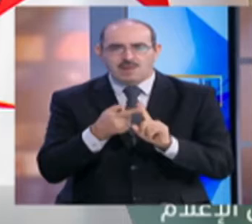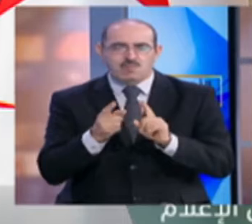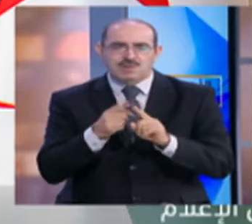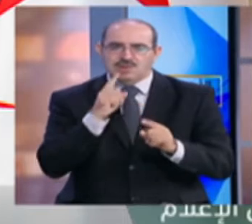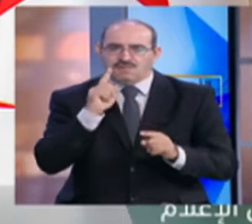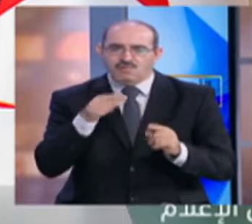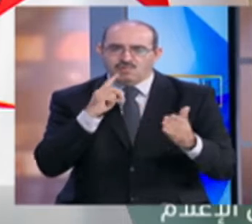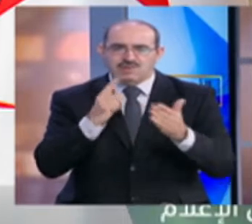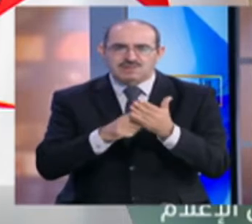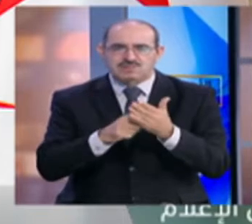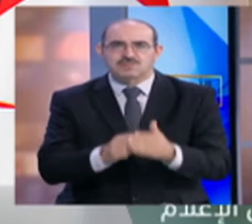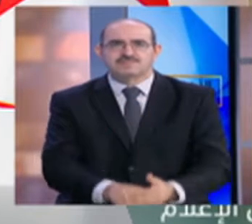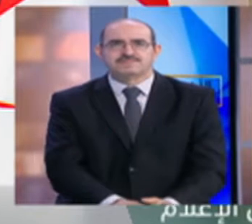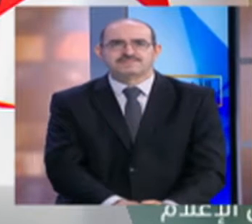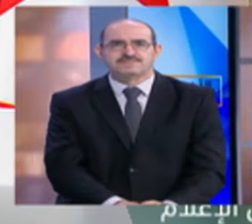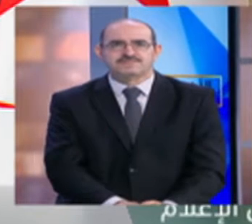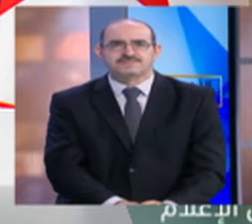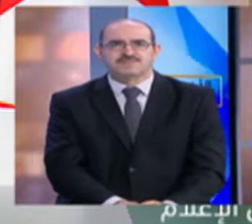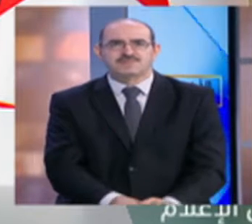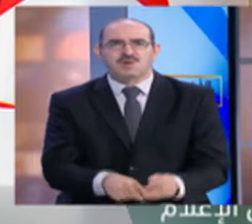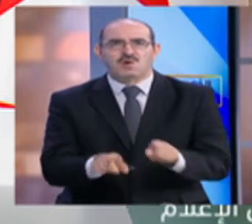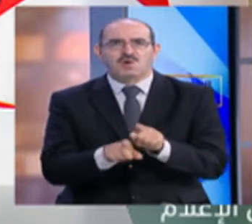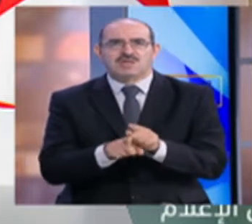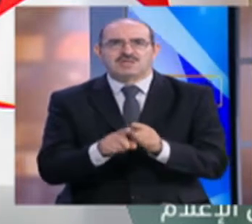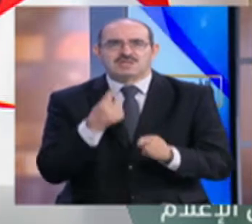التاريخ تاع انعقاد القمة اللي يكون في